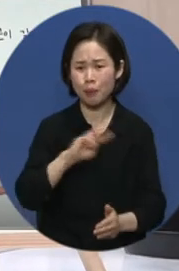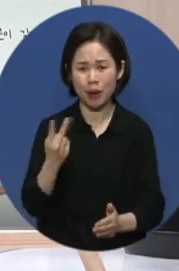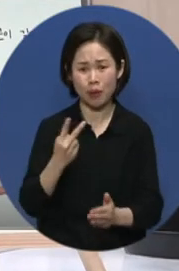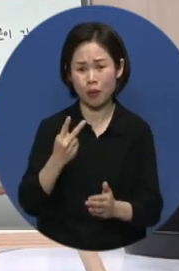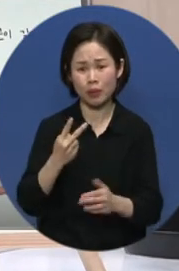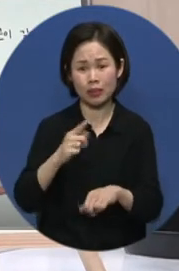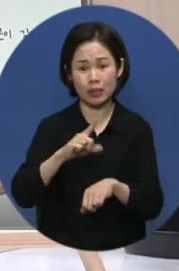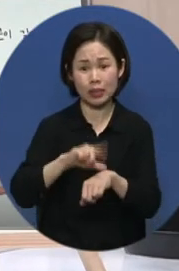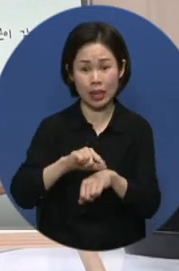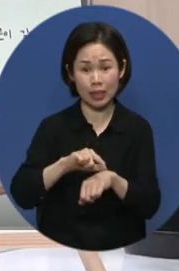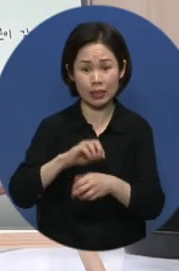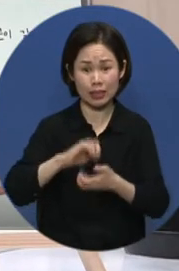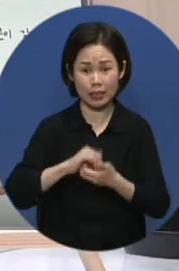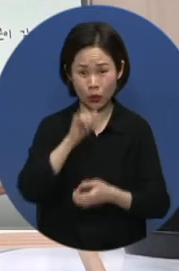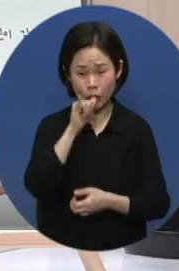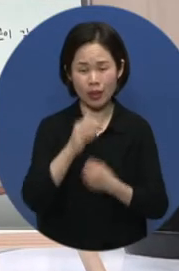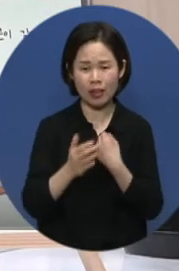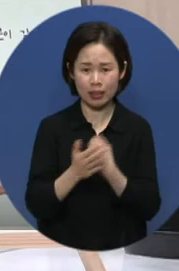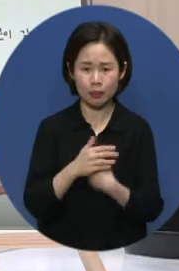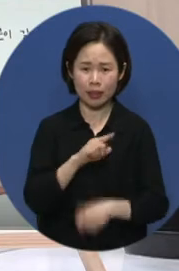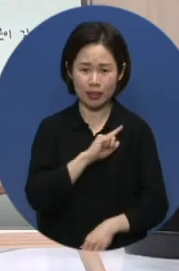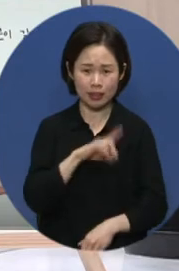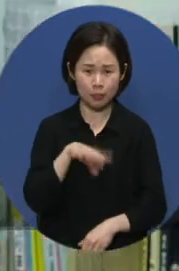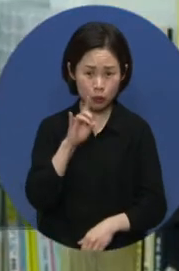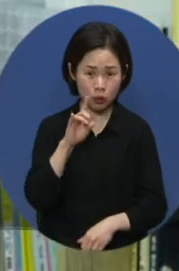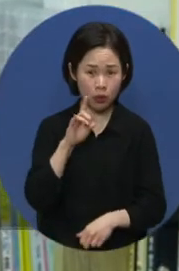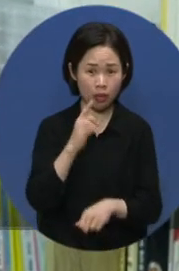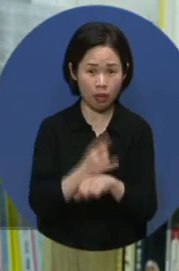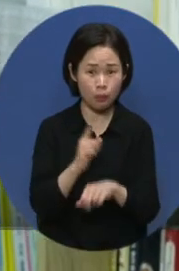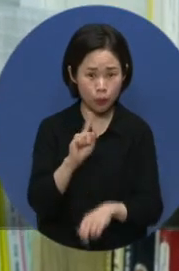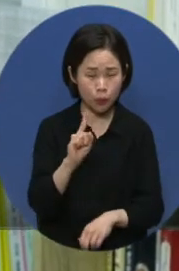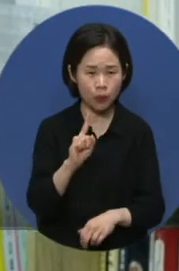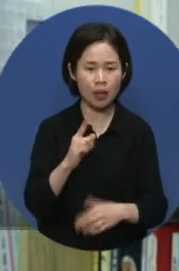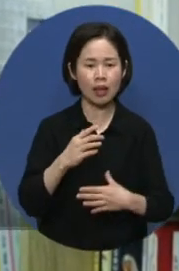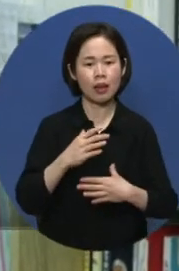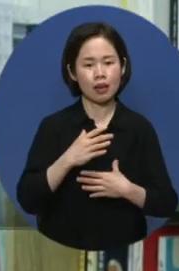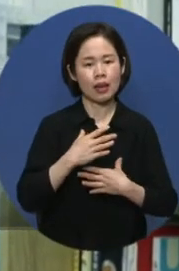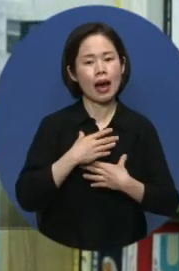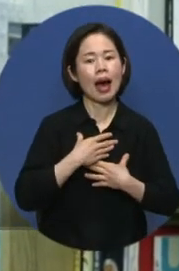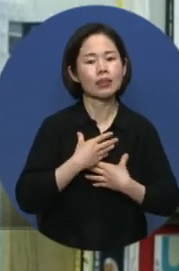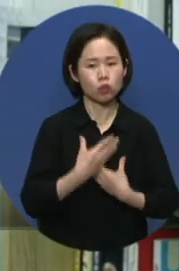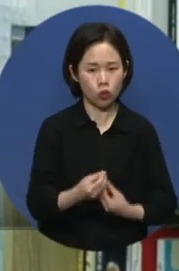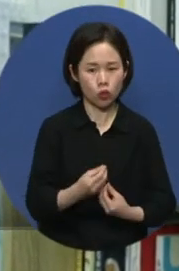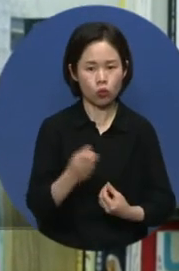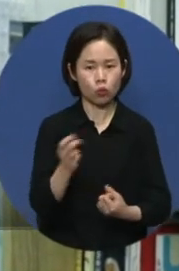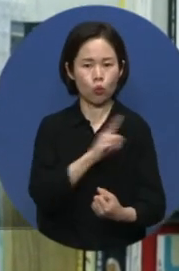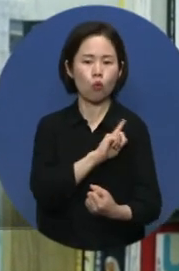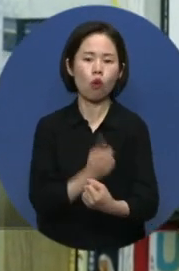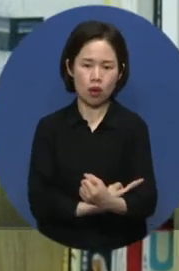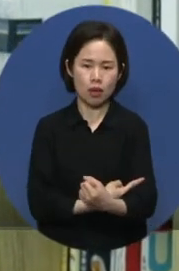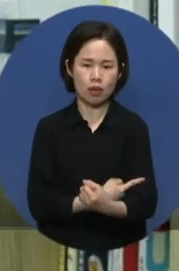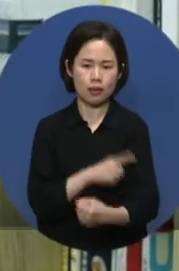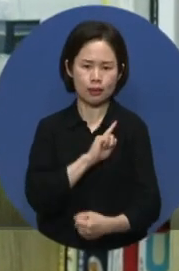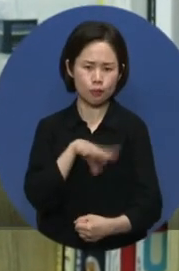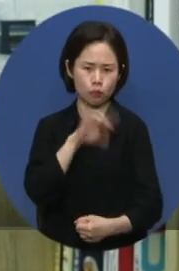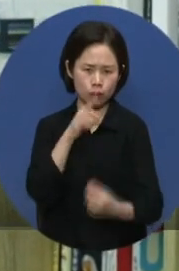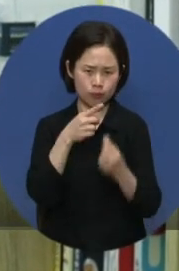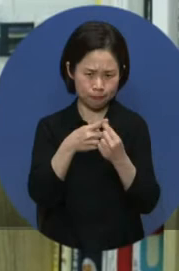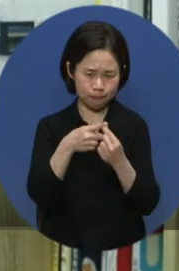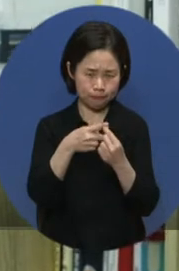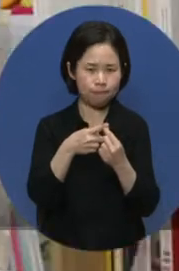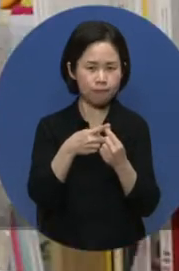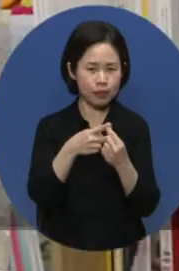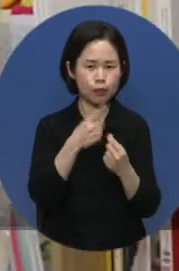한계가 있기 때문에 우선순위를 두는 건 안전 그리고 권리와 관련된 거에 우선적으로 중심을 두고 일을